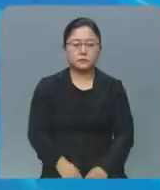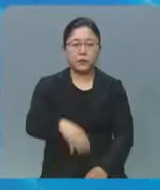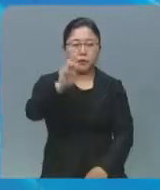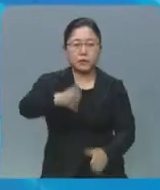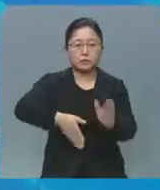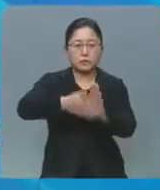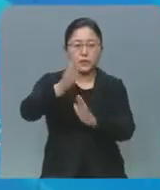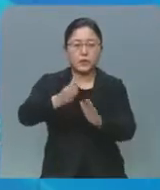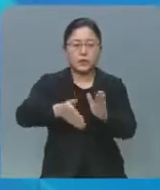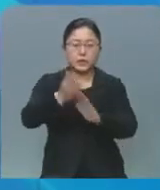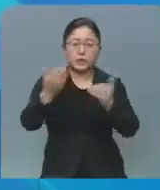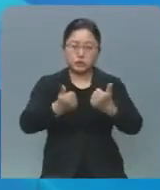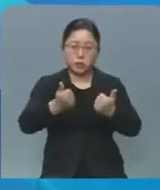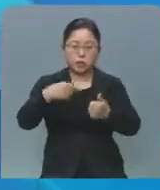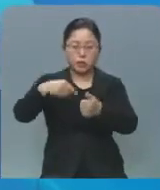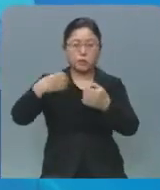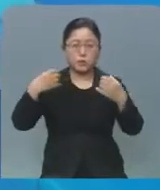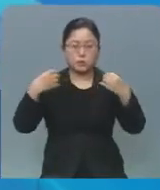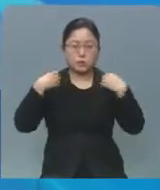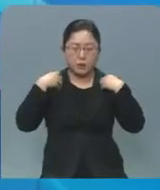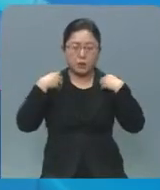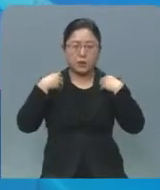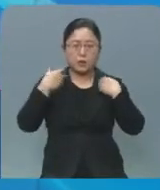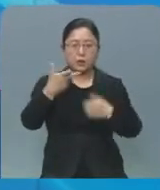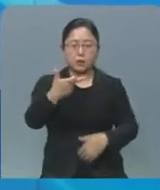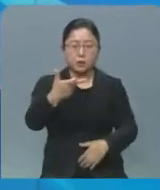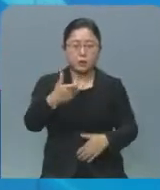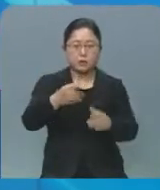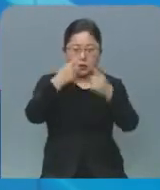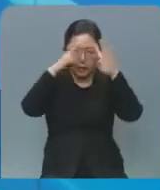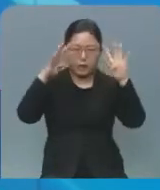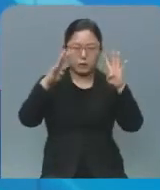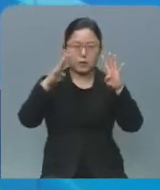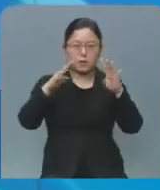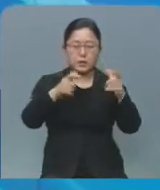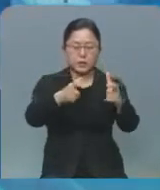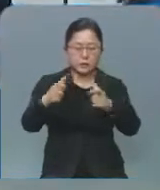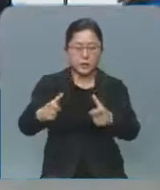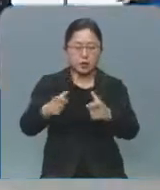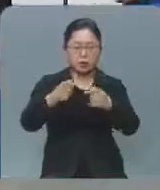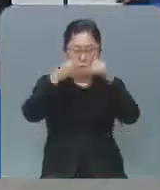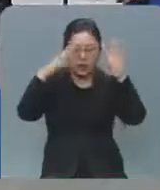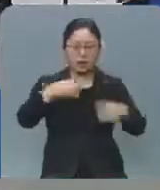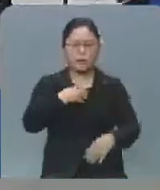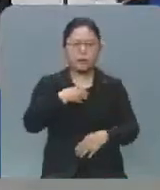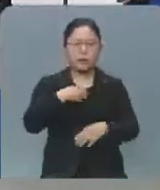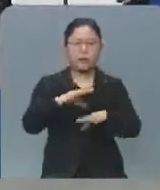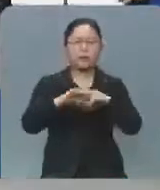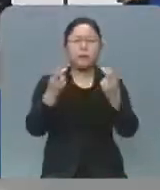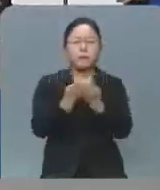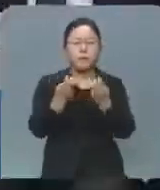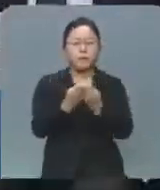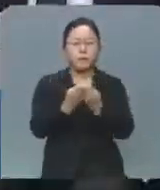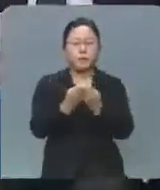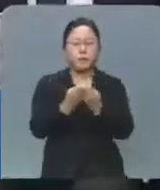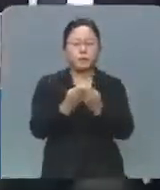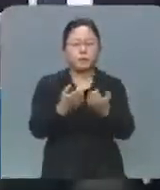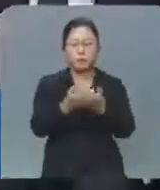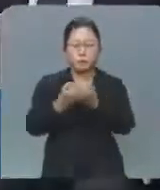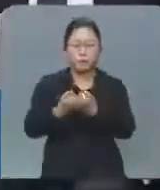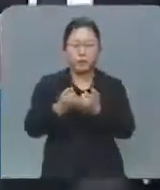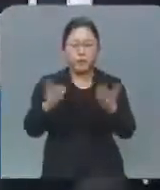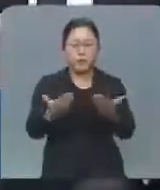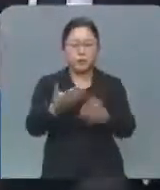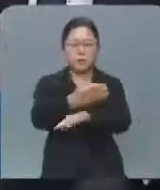광주 씨가 시의회와 c 교육청 지역 내 17개 대학과 함께 지역대학 위기 대응 방안을 모색합니다 이를 기반은 오늘